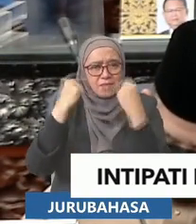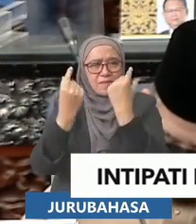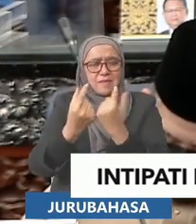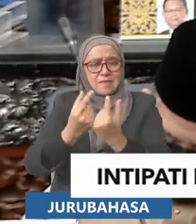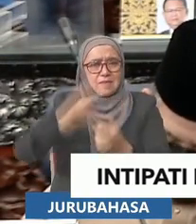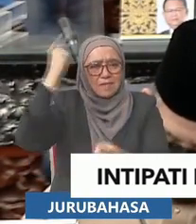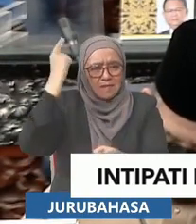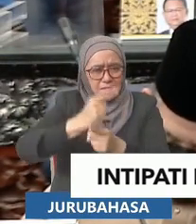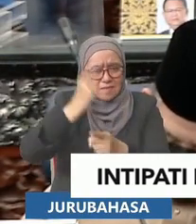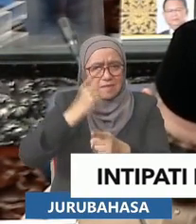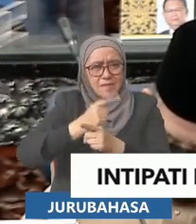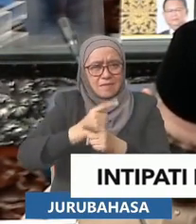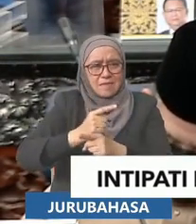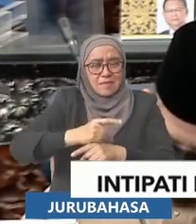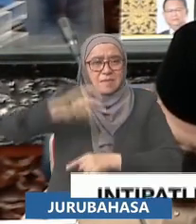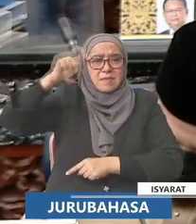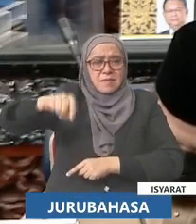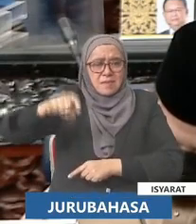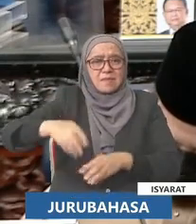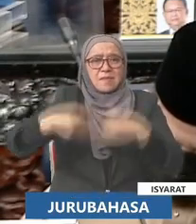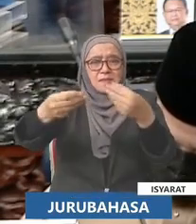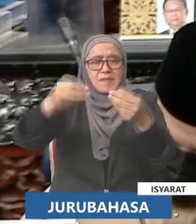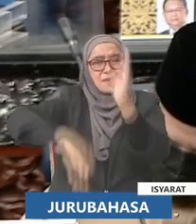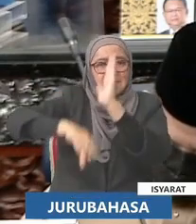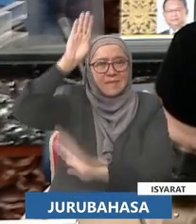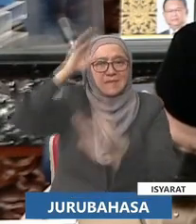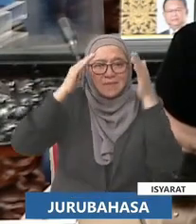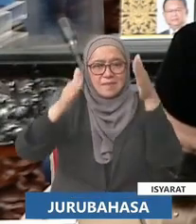politik tanpa mengira kerajaan mahupun pembangkang